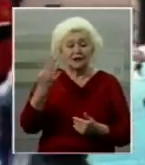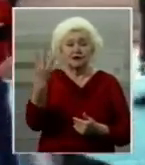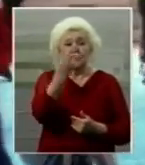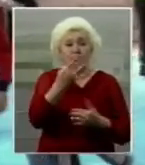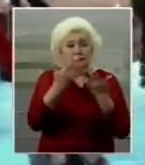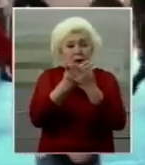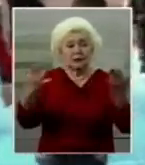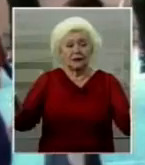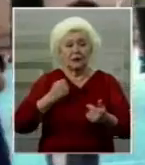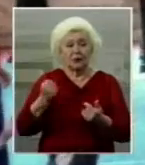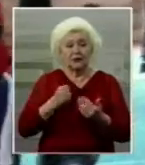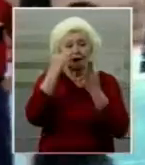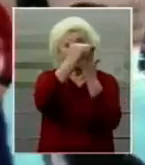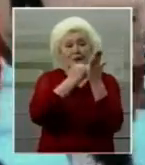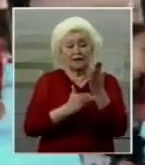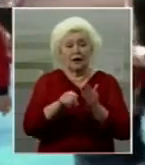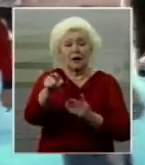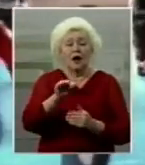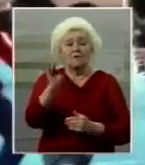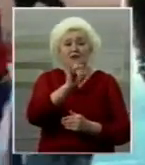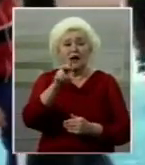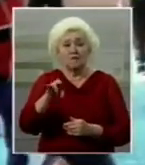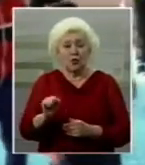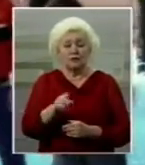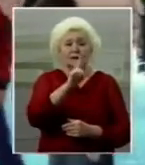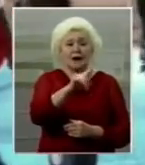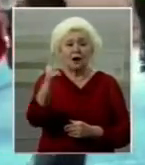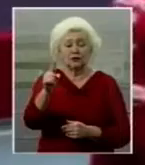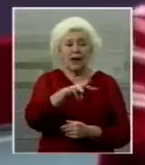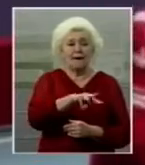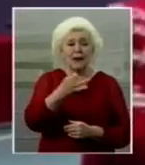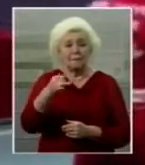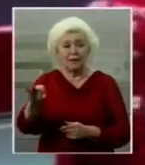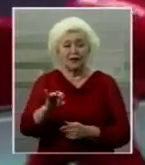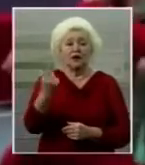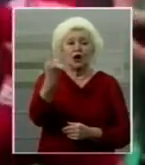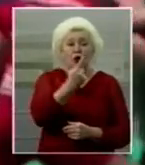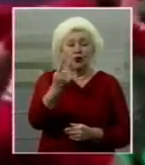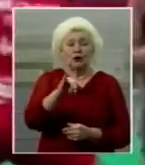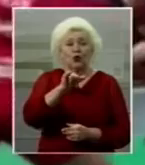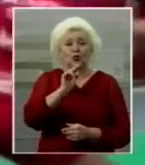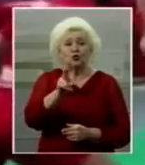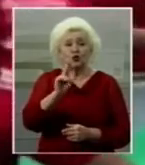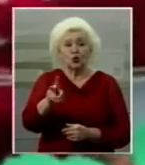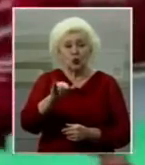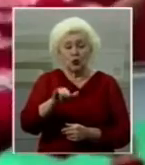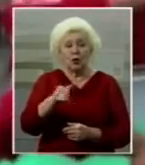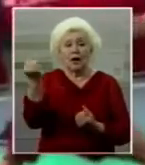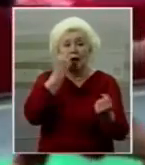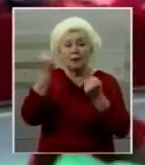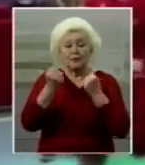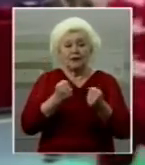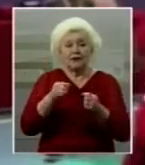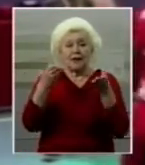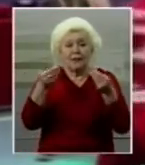4 різних бойових версіях. Це був фрібокс, К1, ММА і ще один учкур. Це бій на м'яких